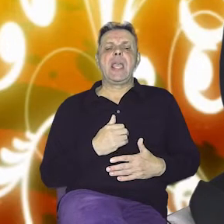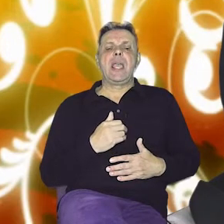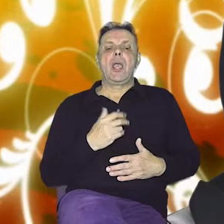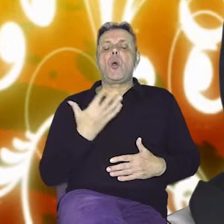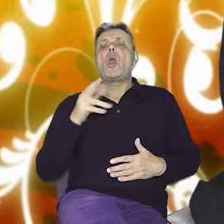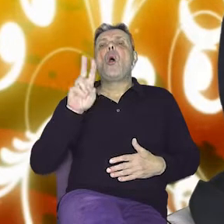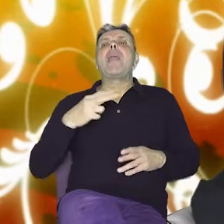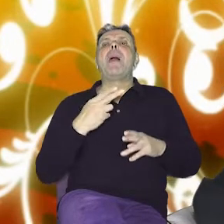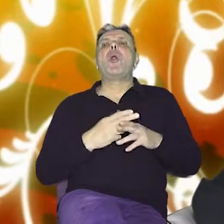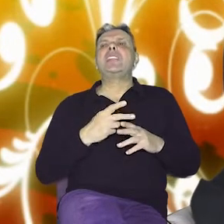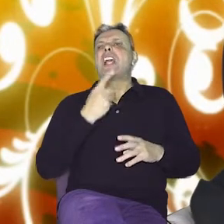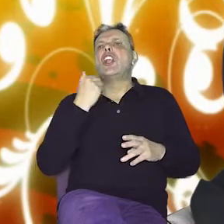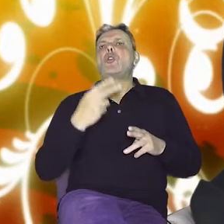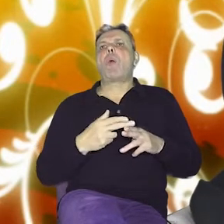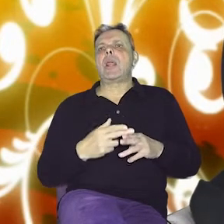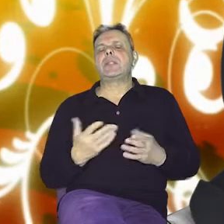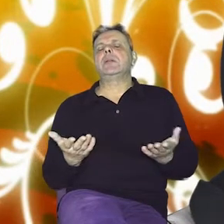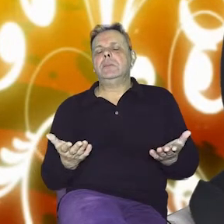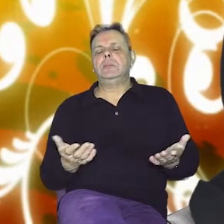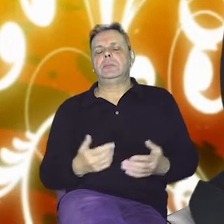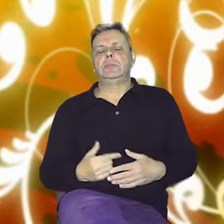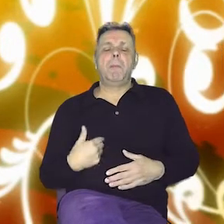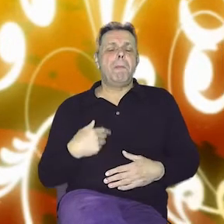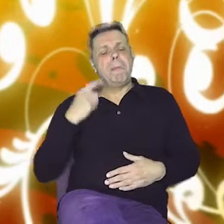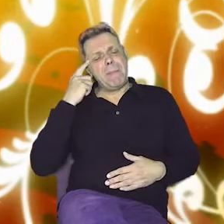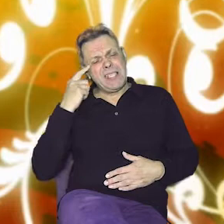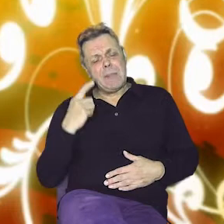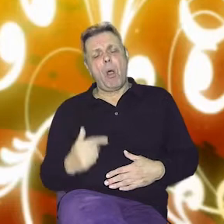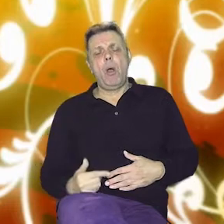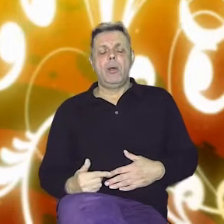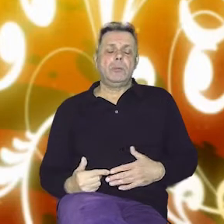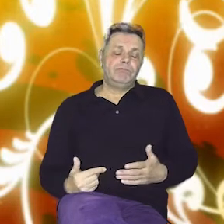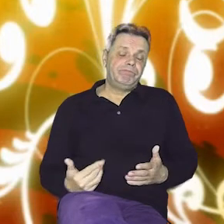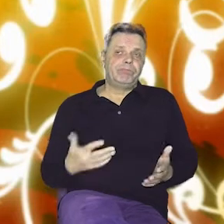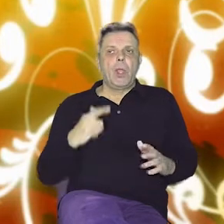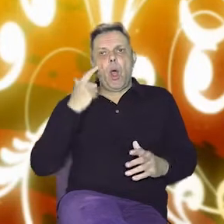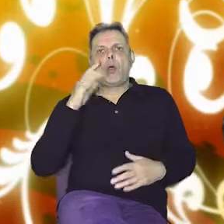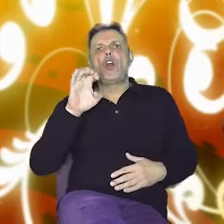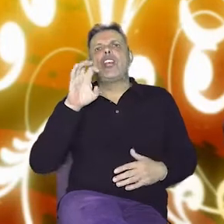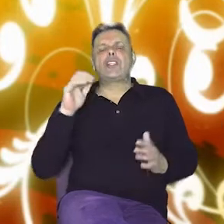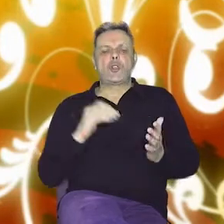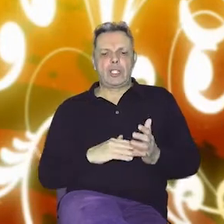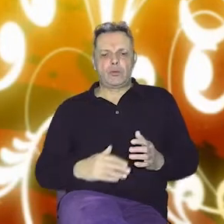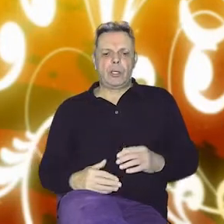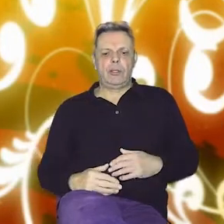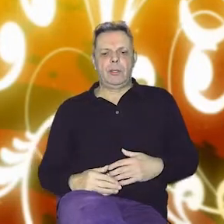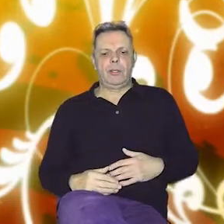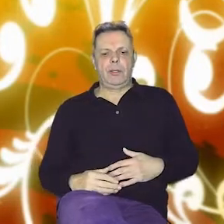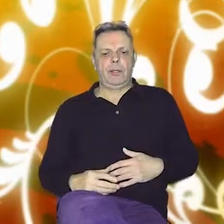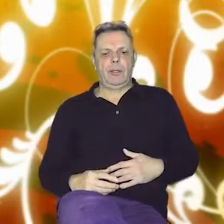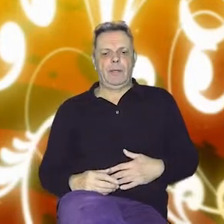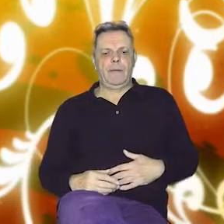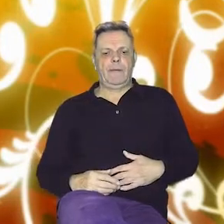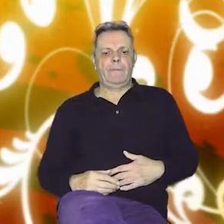Hrvatskoj ima bolesnika dijabetičara? Pa mi mislimo po pravilu i tu negdje oko 400,000, bez obzira što